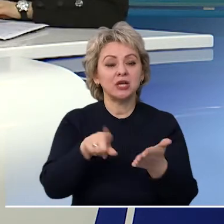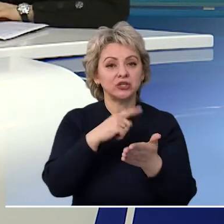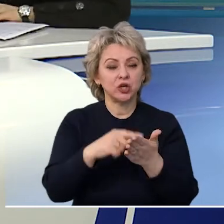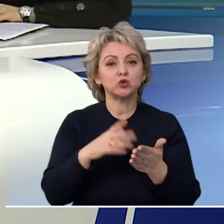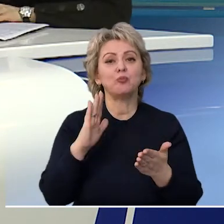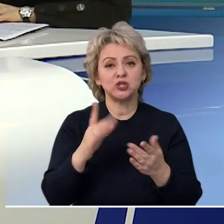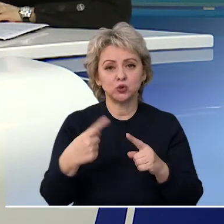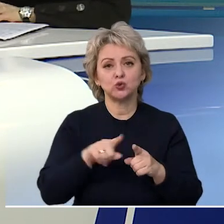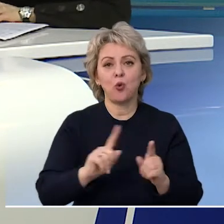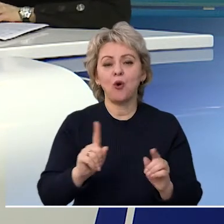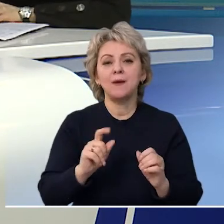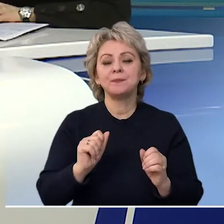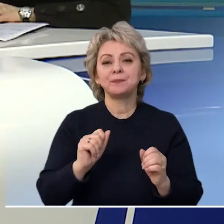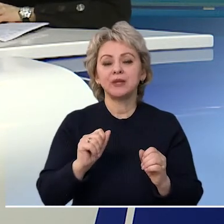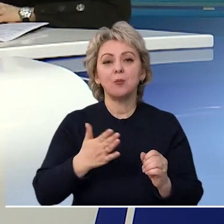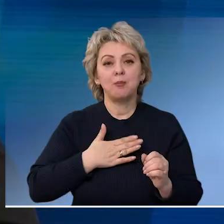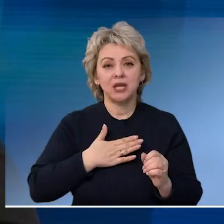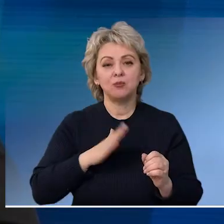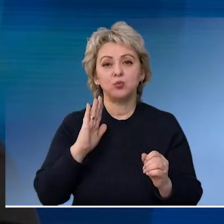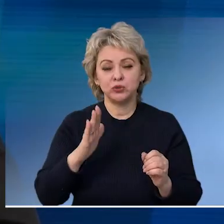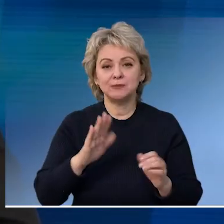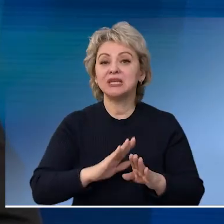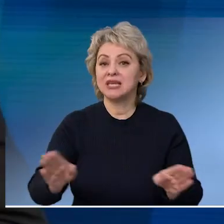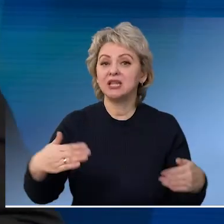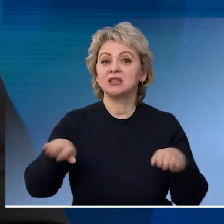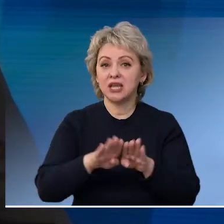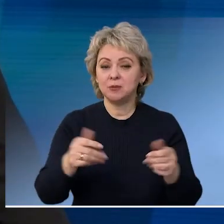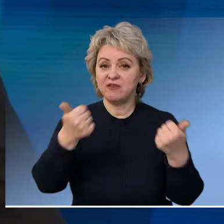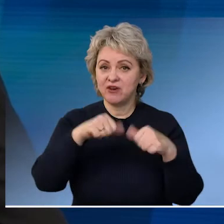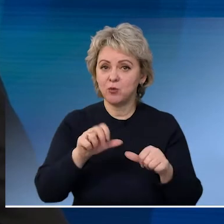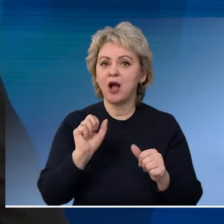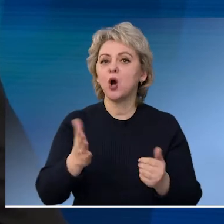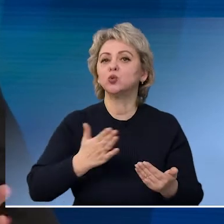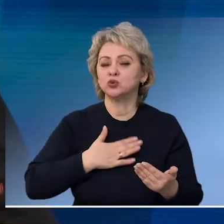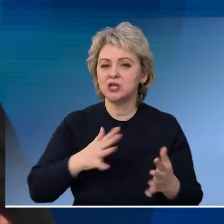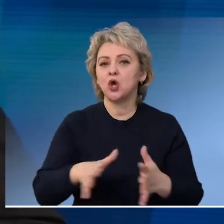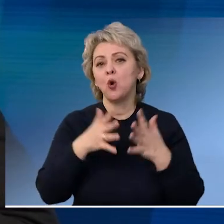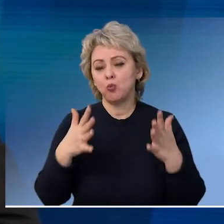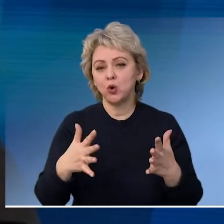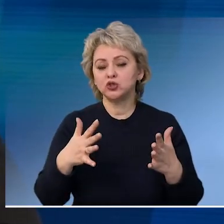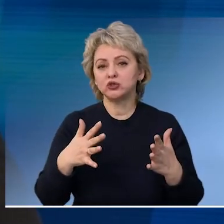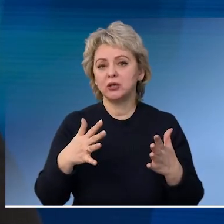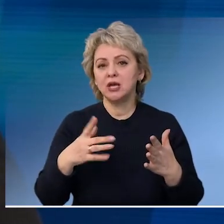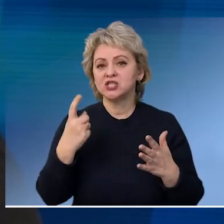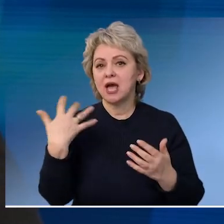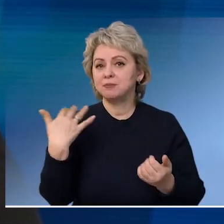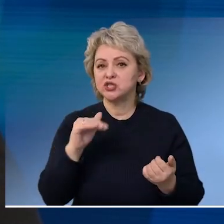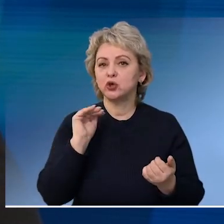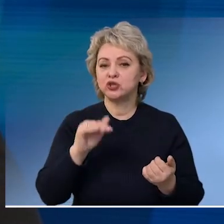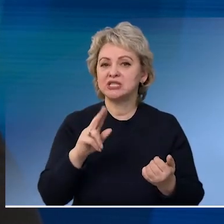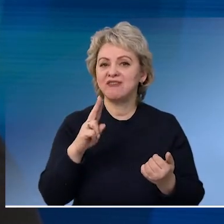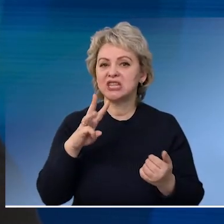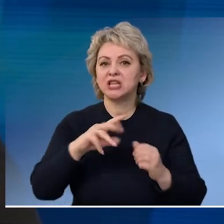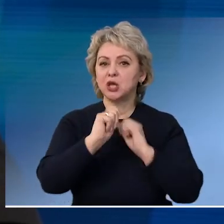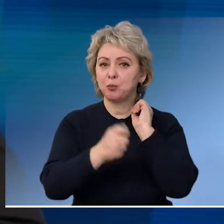что перспектива, да, мы уйдем, пусть не такими форматами, как у нас, там, да, больше там